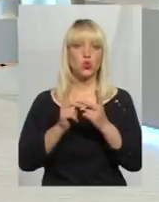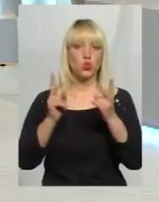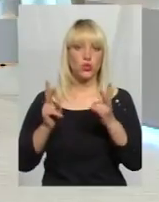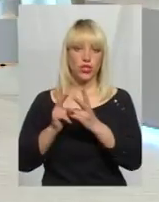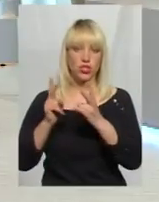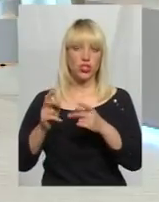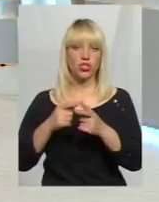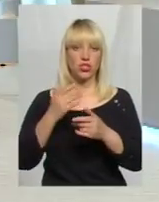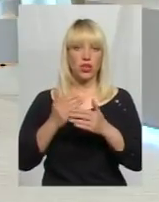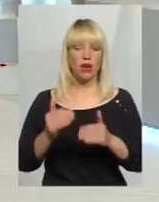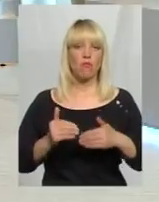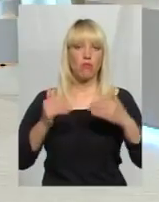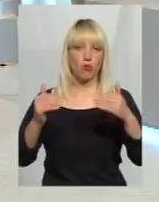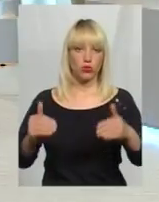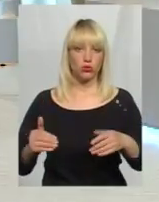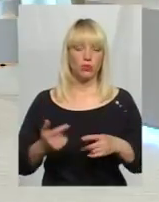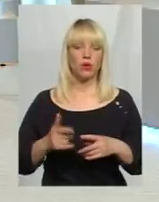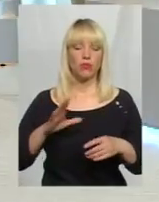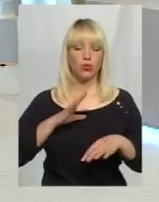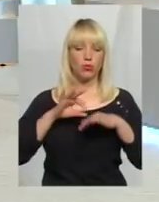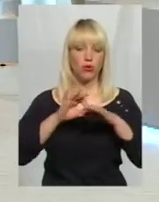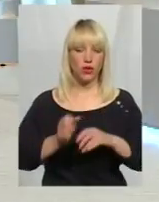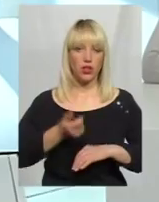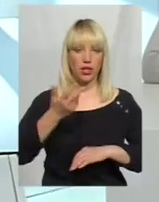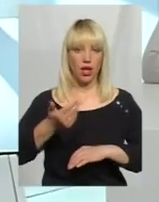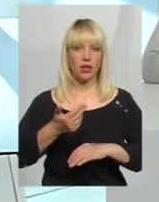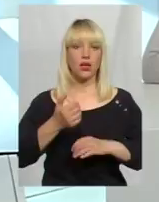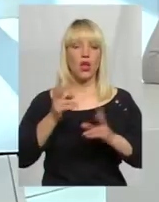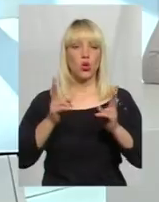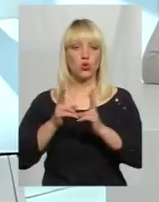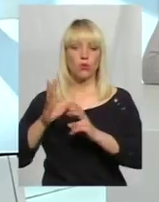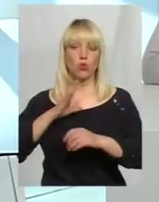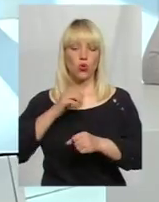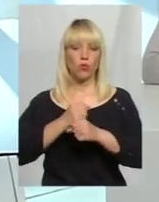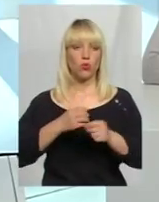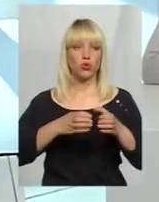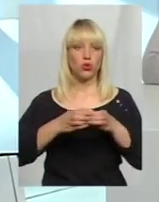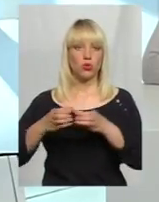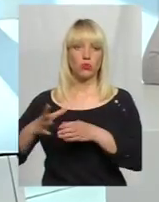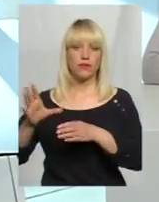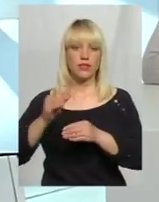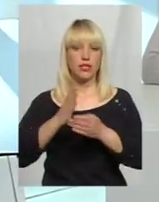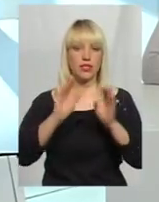було проведено декілька зустріч, були робочі групи, все є запротокольовано, винесені